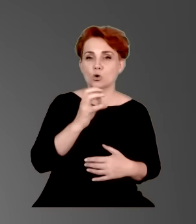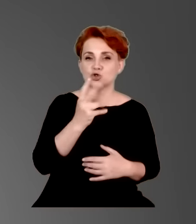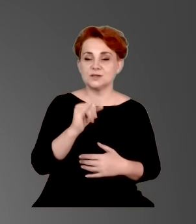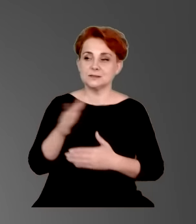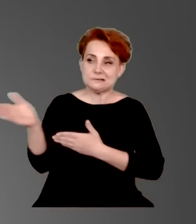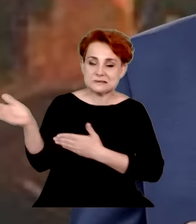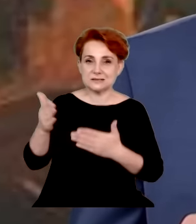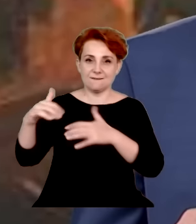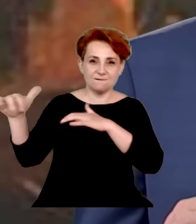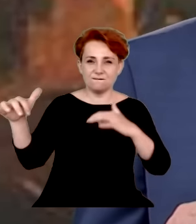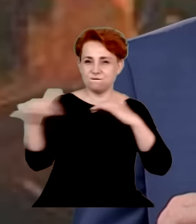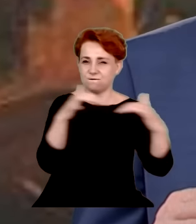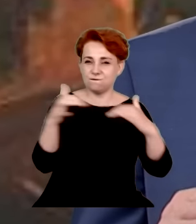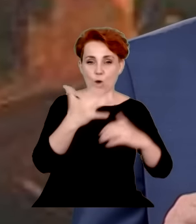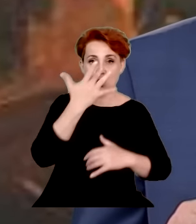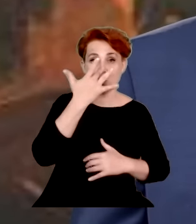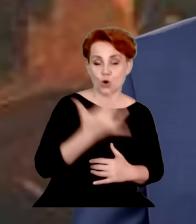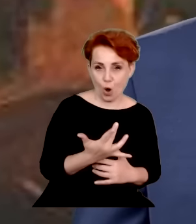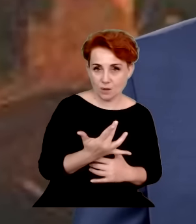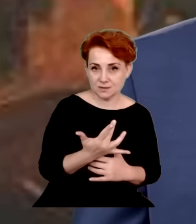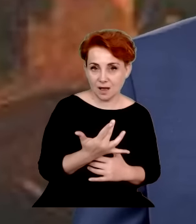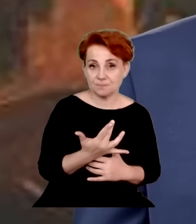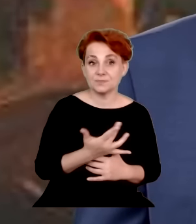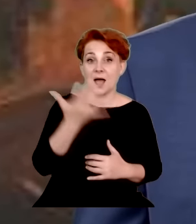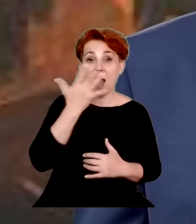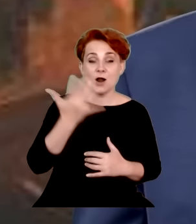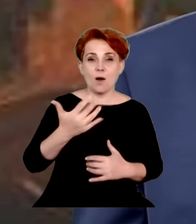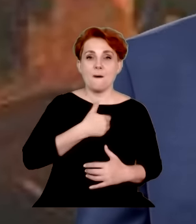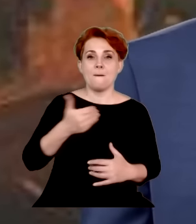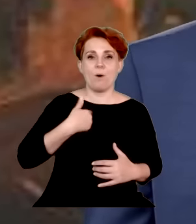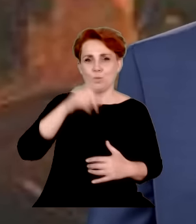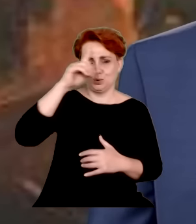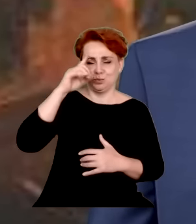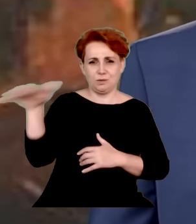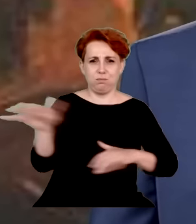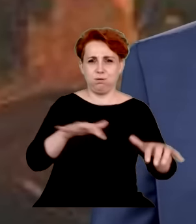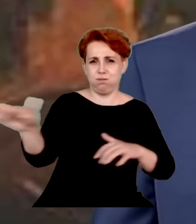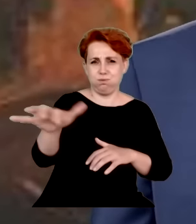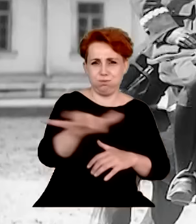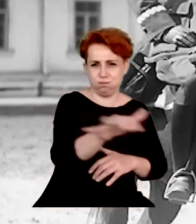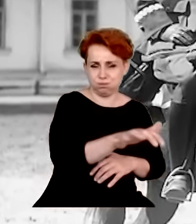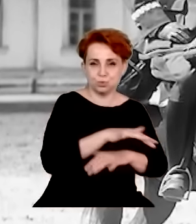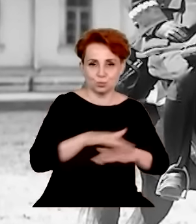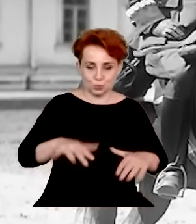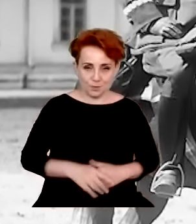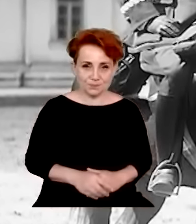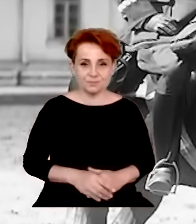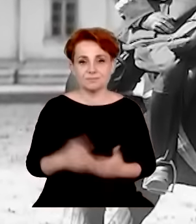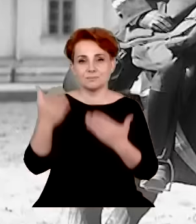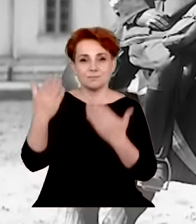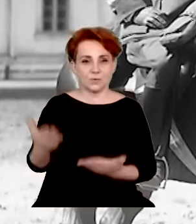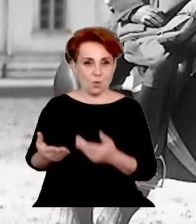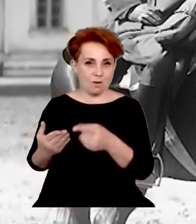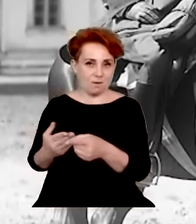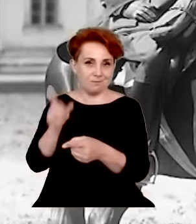tłumem rosyjskich maruderów, który zaczął rabować polskich mieszkańców Stanisławowa. I tak to ułani krechowieccy